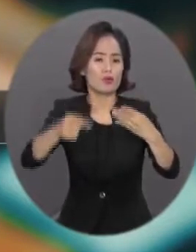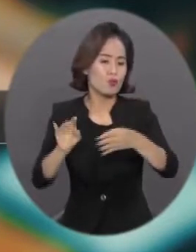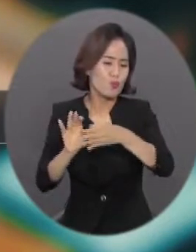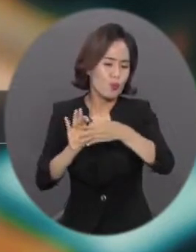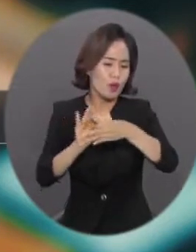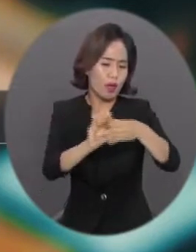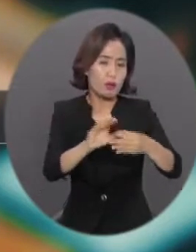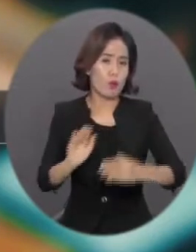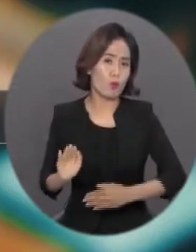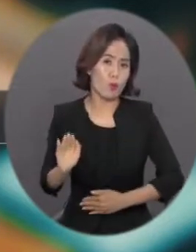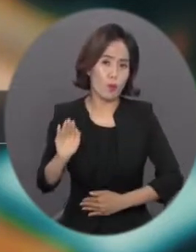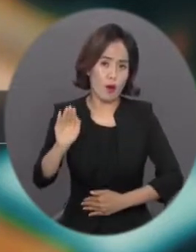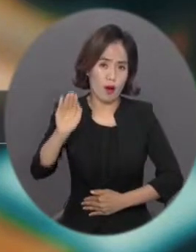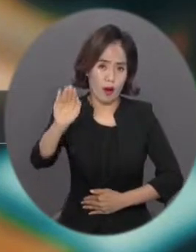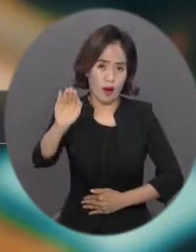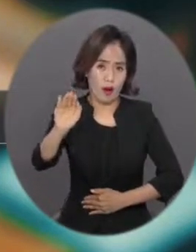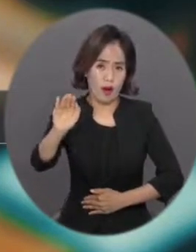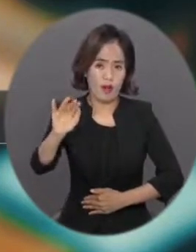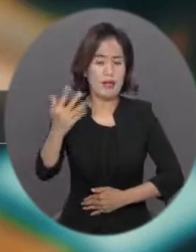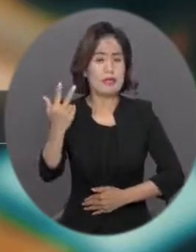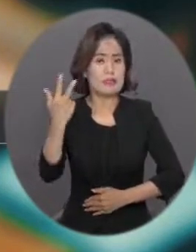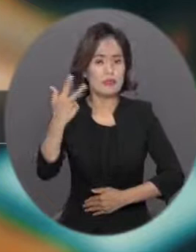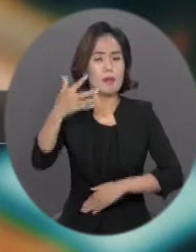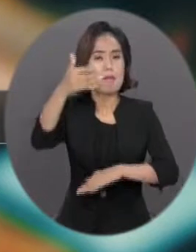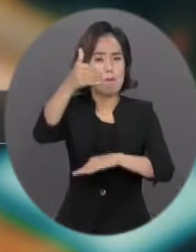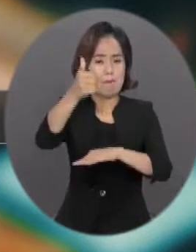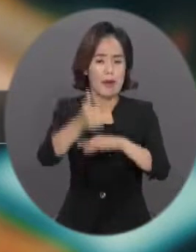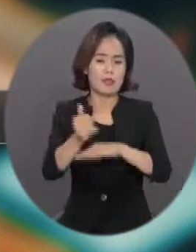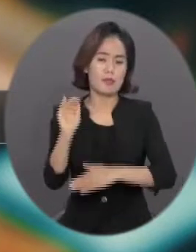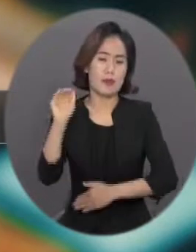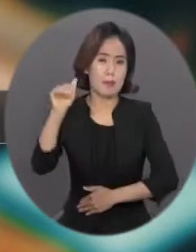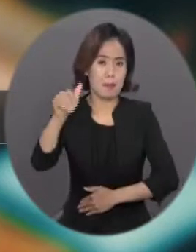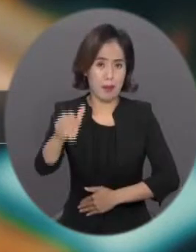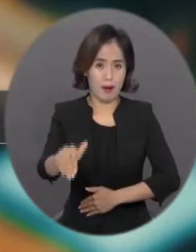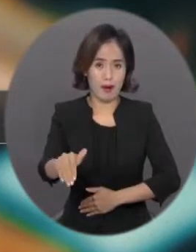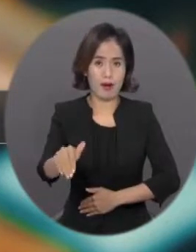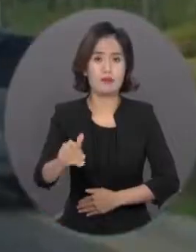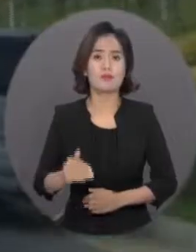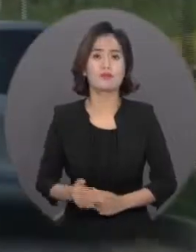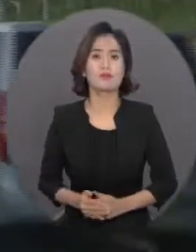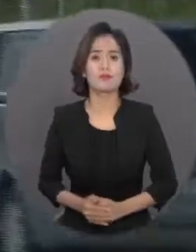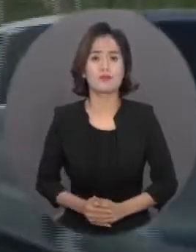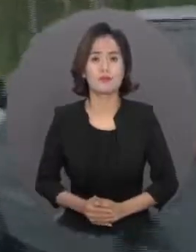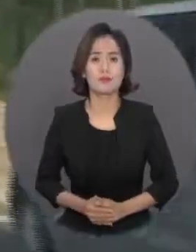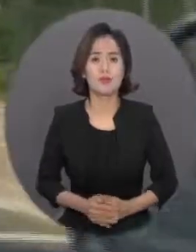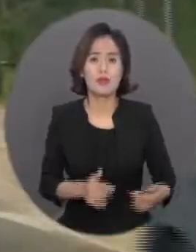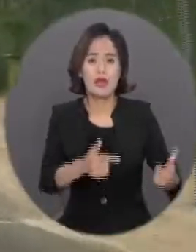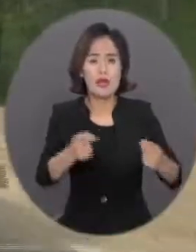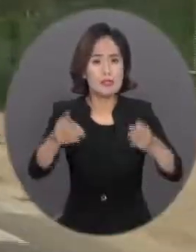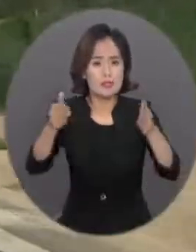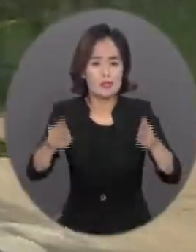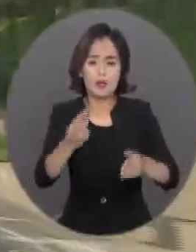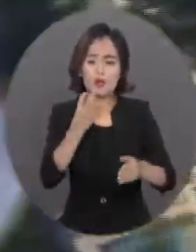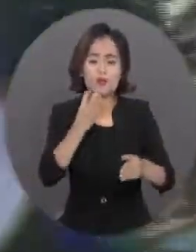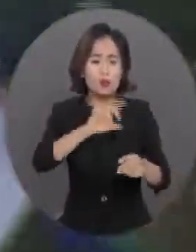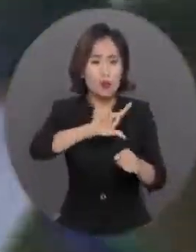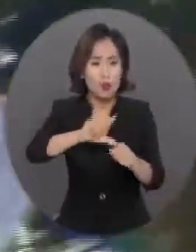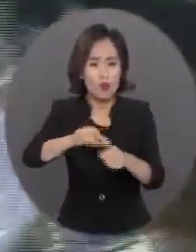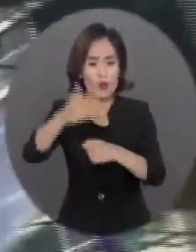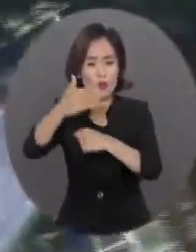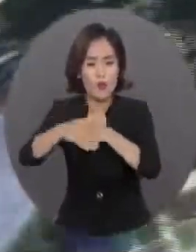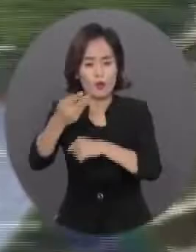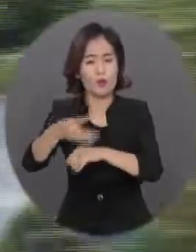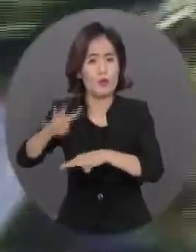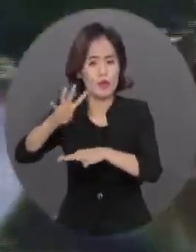연속 상승세를 보이다가 지난주에 끝내 하락세로 전환한 것입니다. 같은 기간 수도권은 물론 대구와